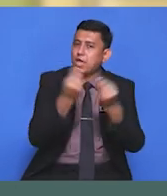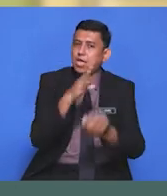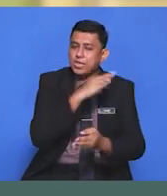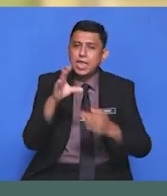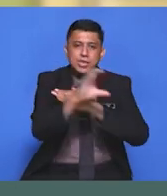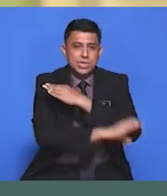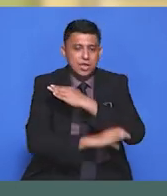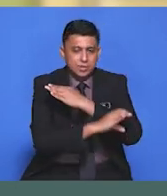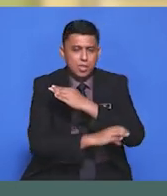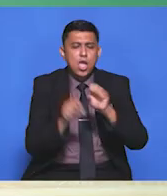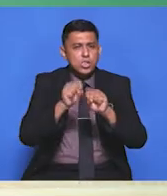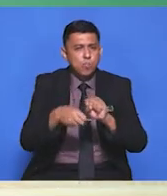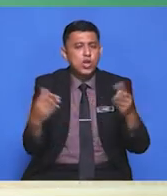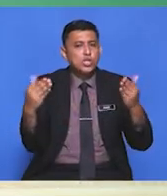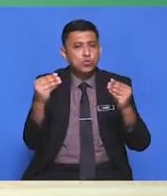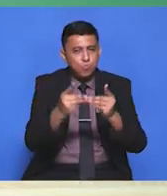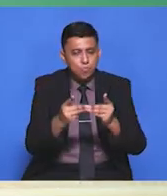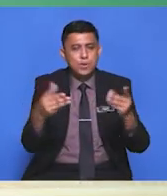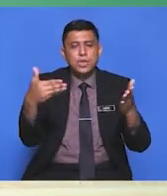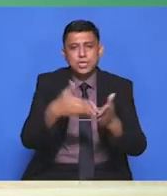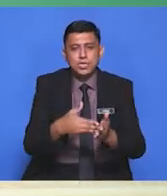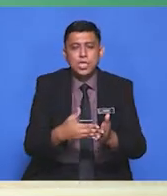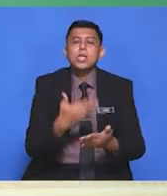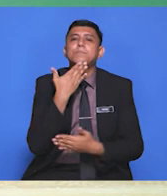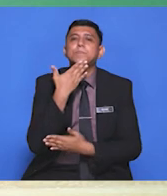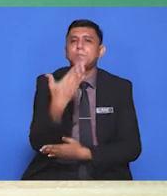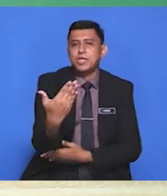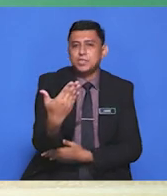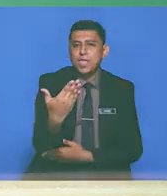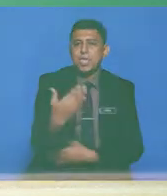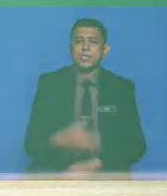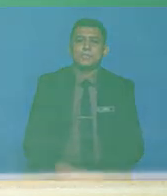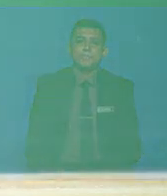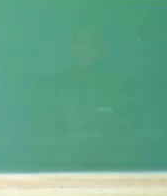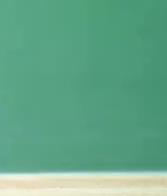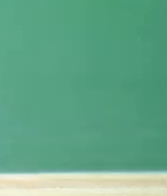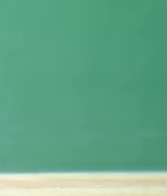dan negara. Semoga kita jumpa lagi. Sekian, terima kasih.